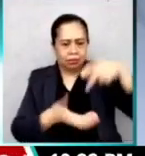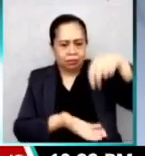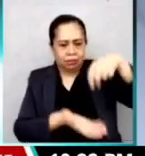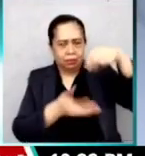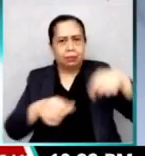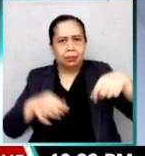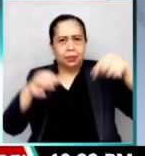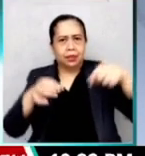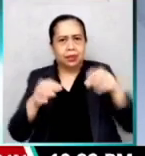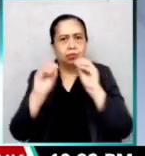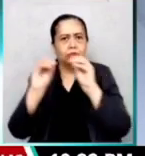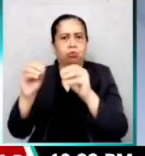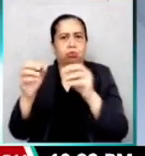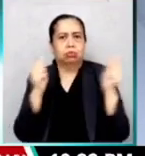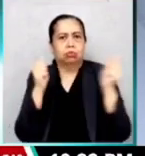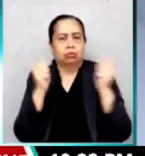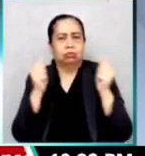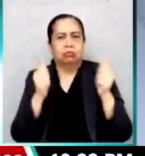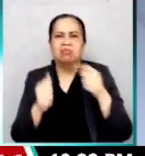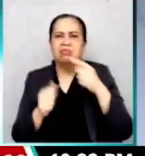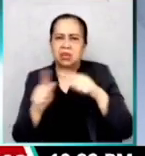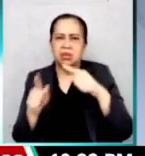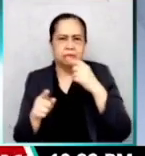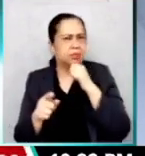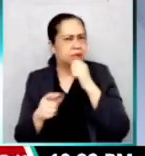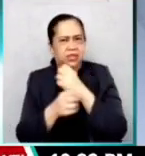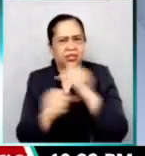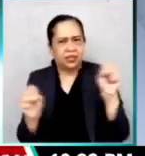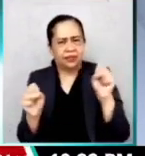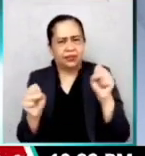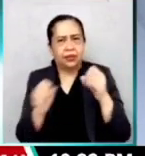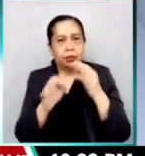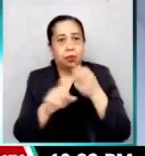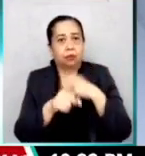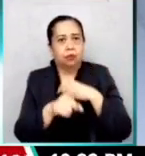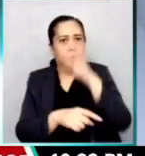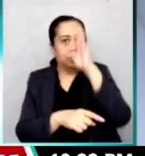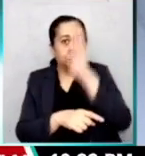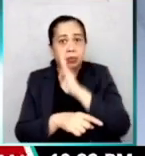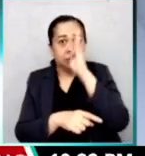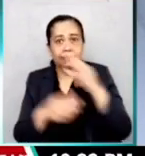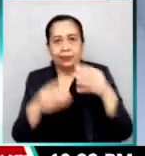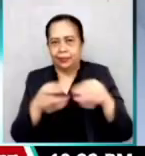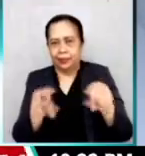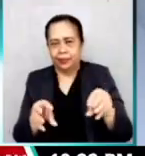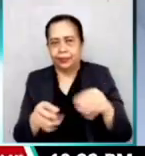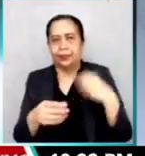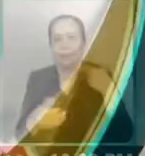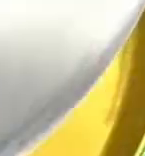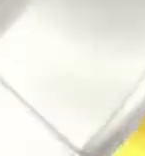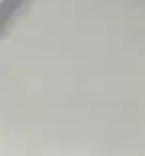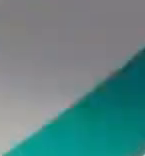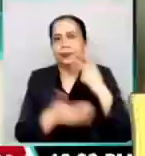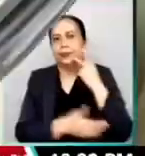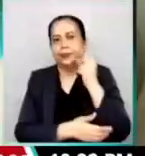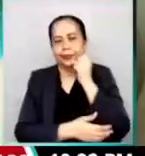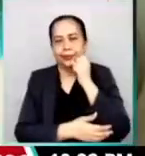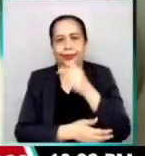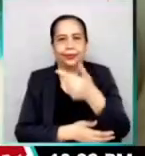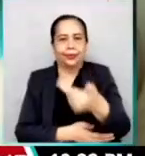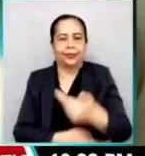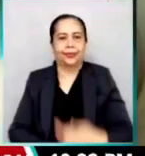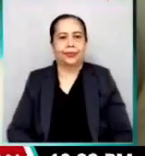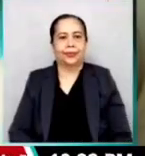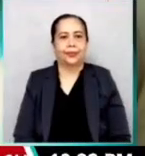freezer. Pero hindi raw ligtas kainin yan kung galing sa mga basag ng itlog. May report si Katrina Son.